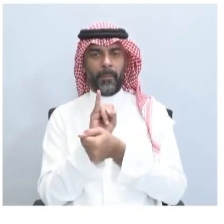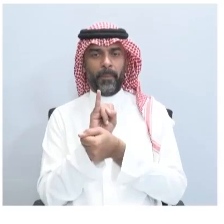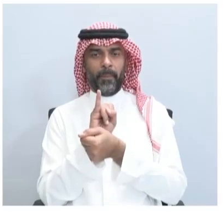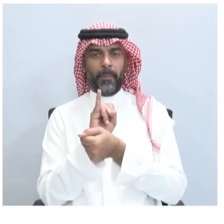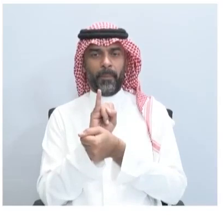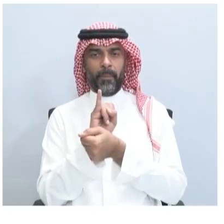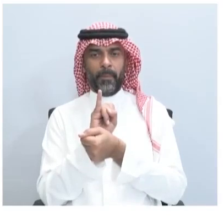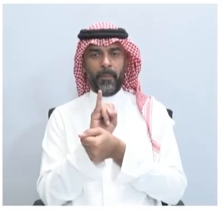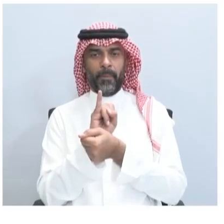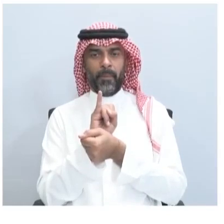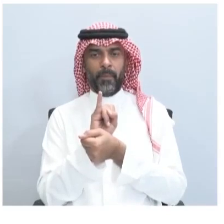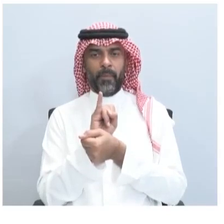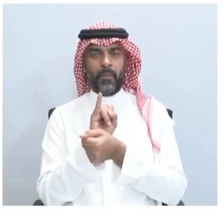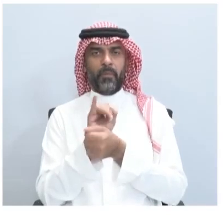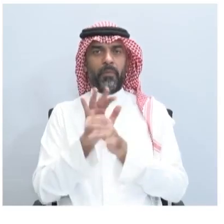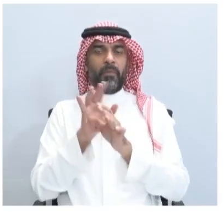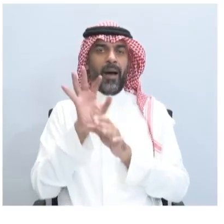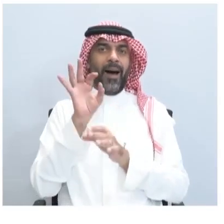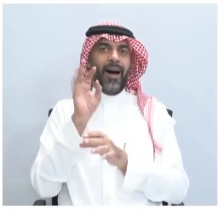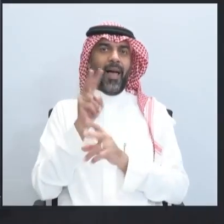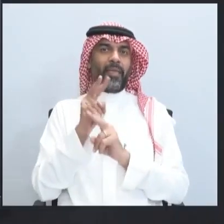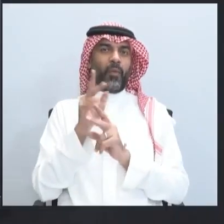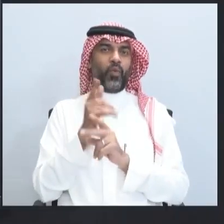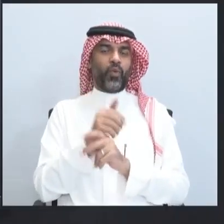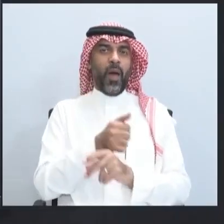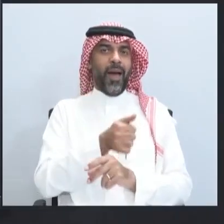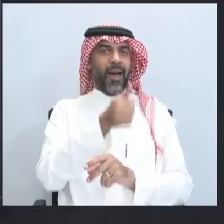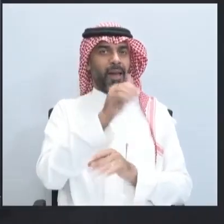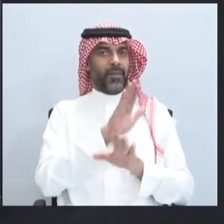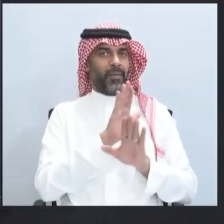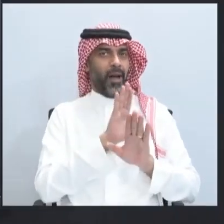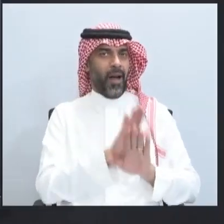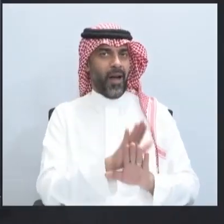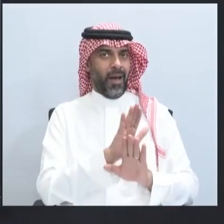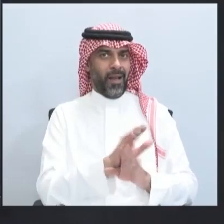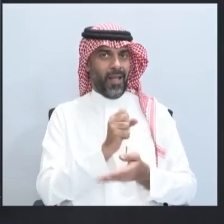تقول انفقوا مما عندكم اصلها